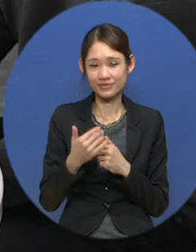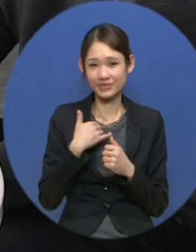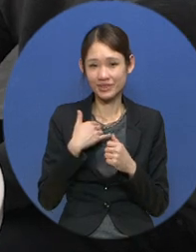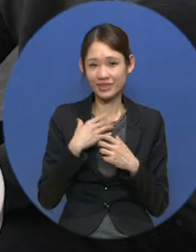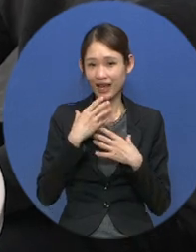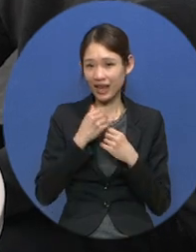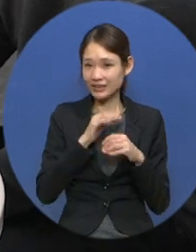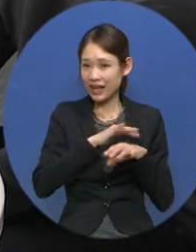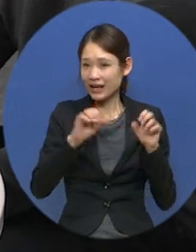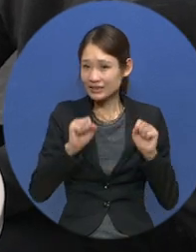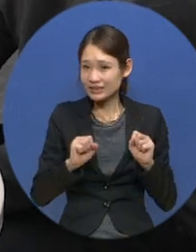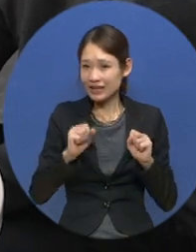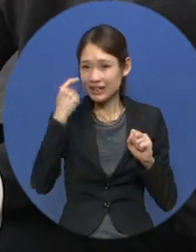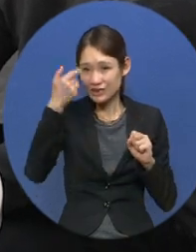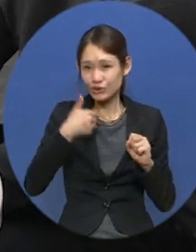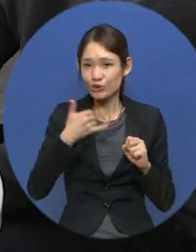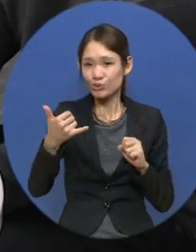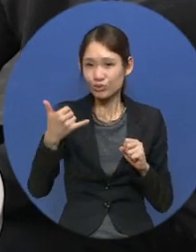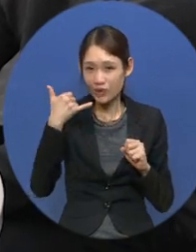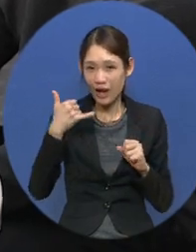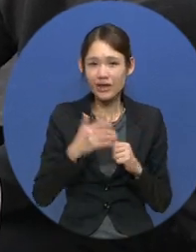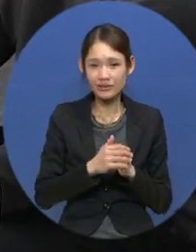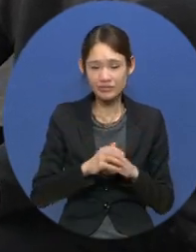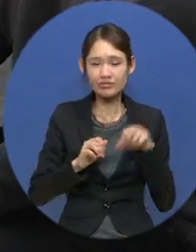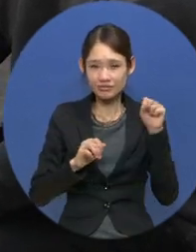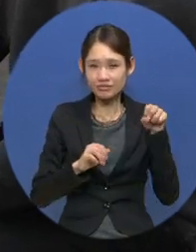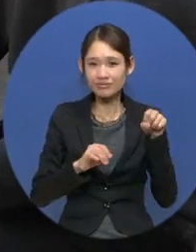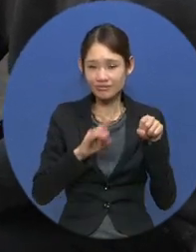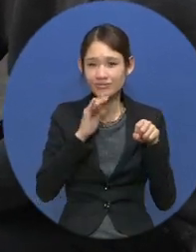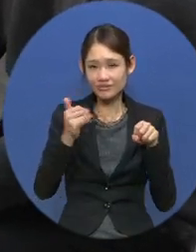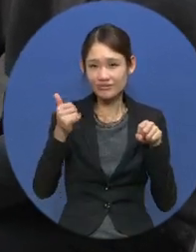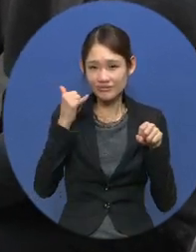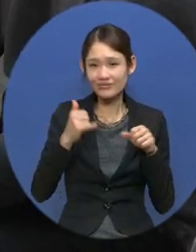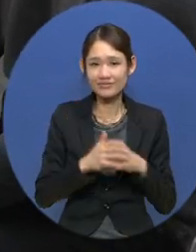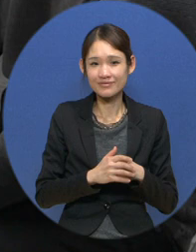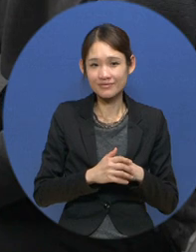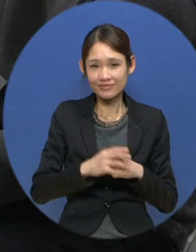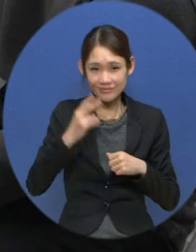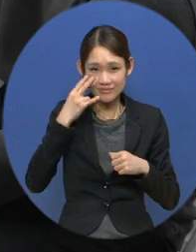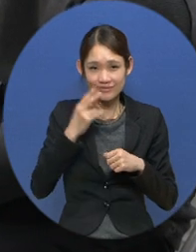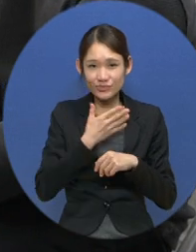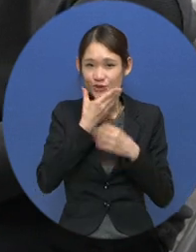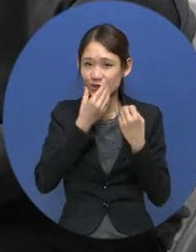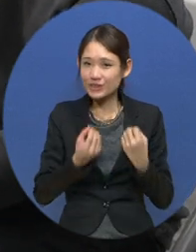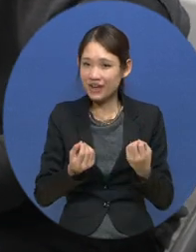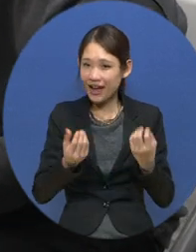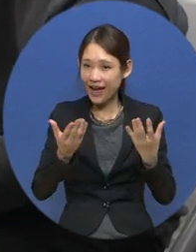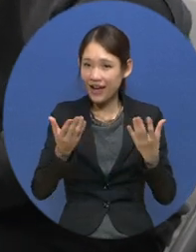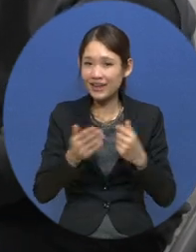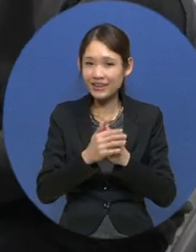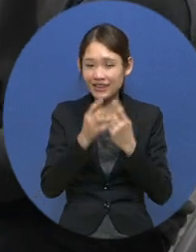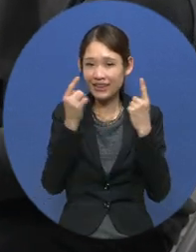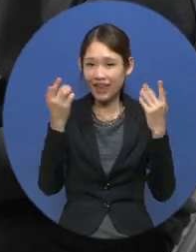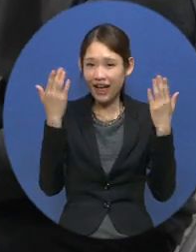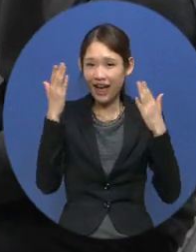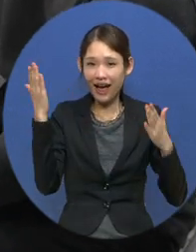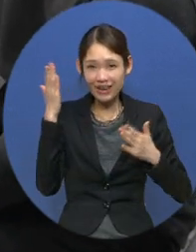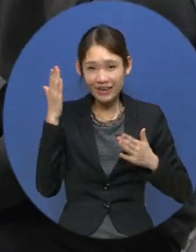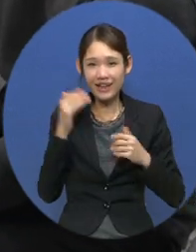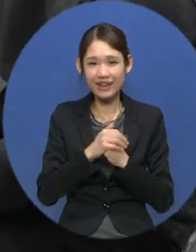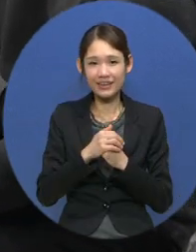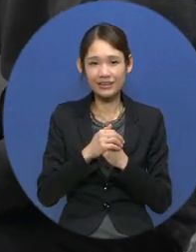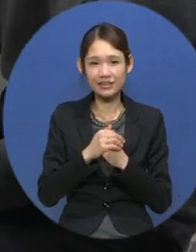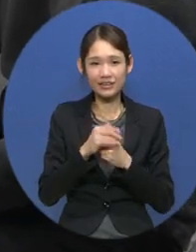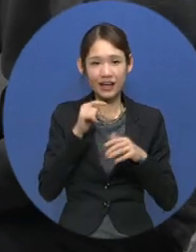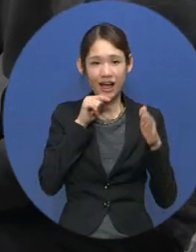안부 연락을 하겠다. 네. 음. 그래 연락해. 네. 아무튼 축하한다 혁준아. 대학생이네 이제. 네. 가서